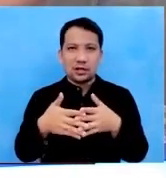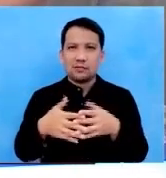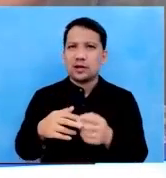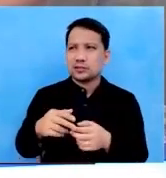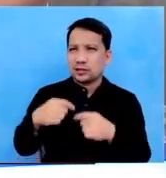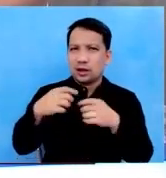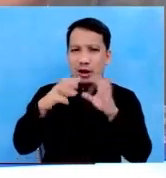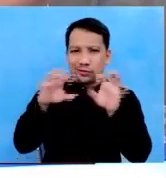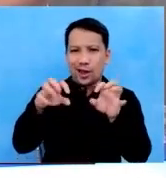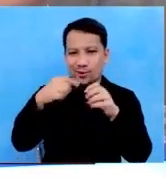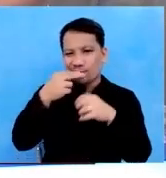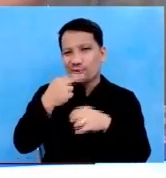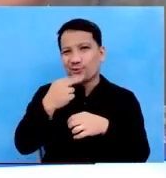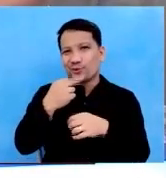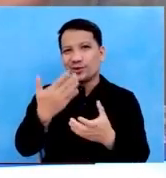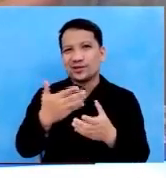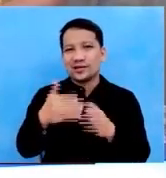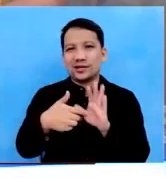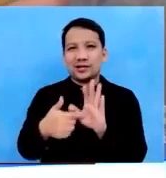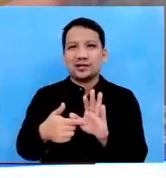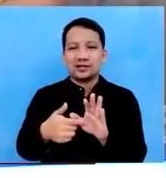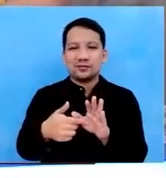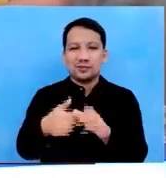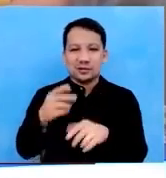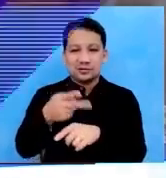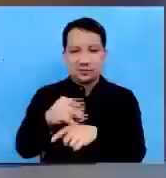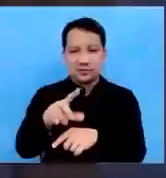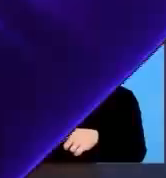Halloween poti sa Peru. Panoorin natin yan.